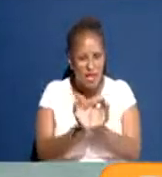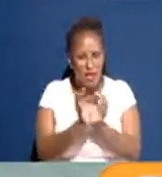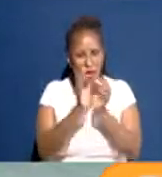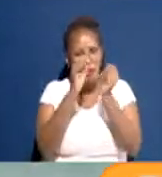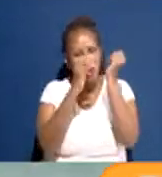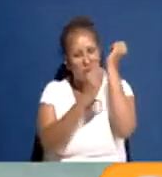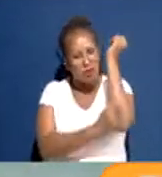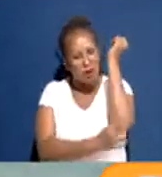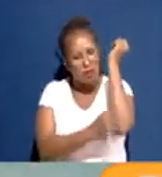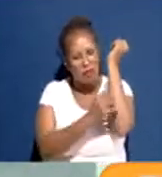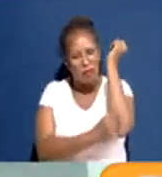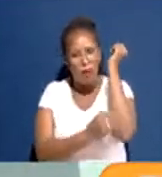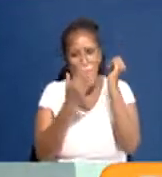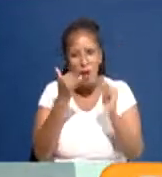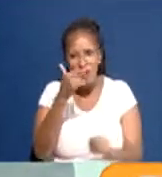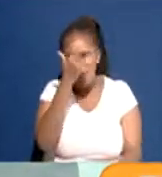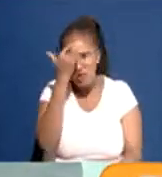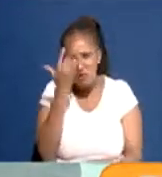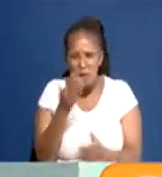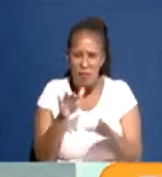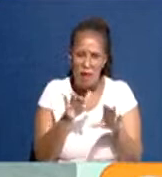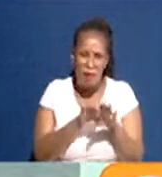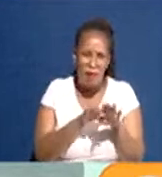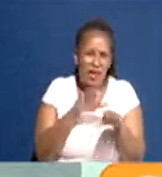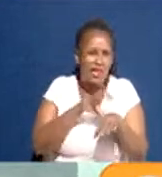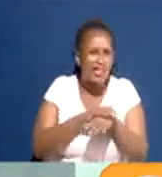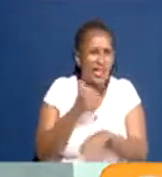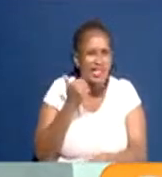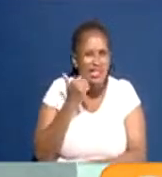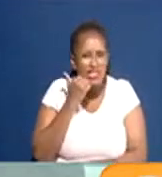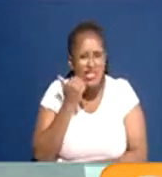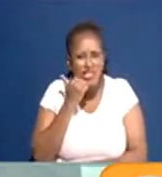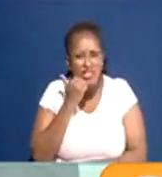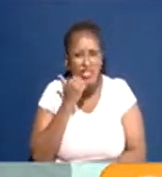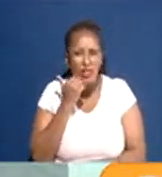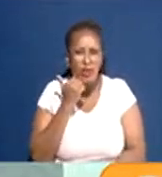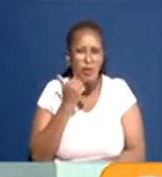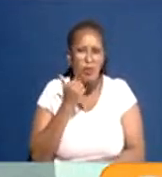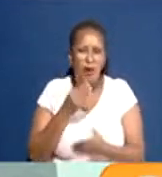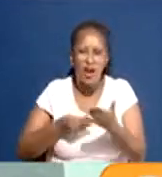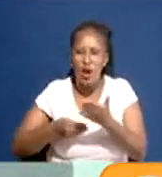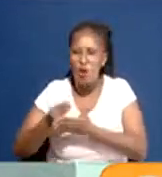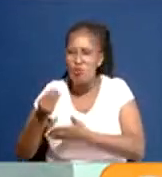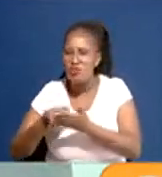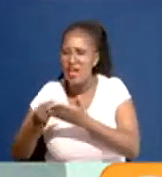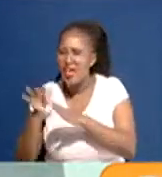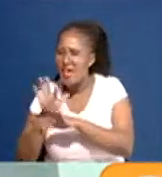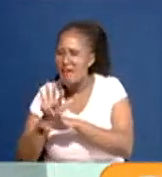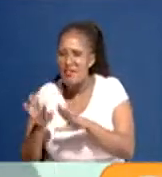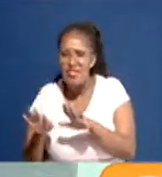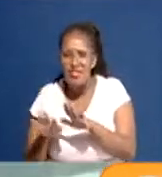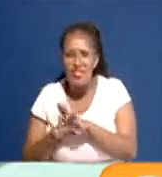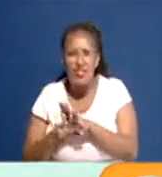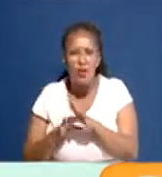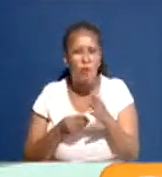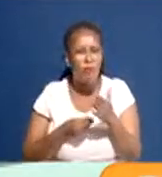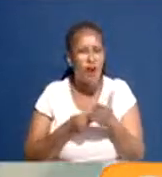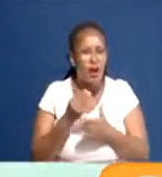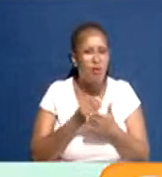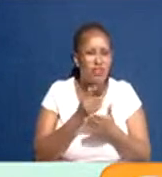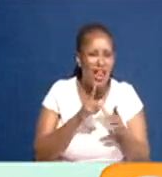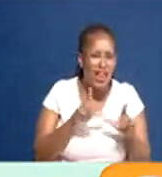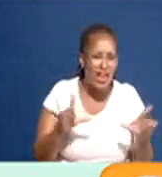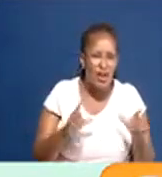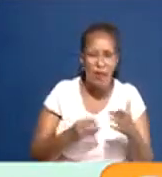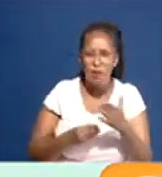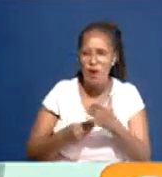poverty because a loved one got sick. They sell everything, they sell their produce, they sell their wares, they sell their